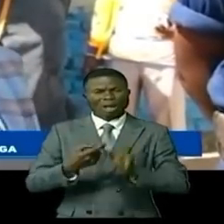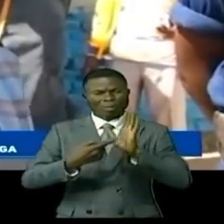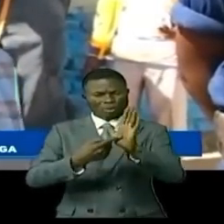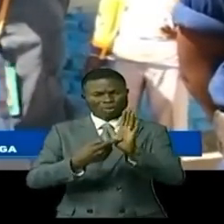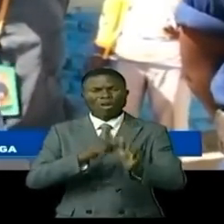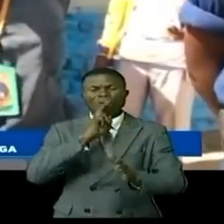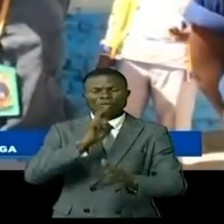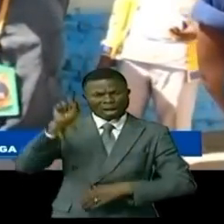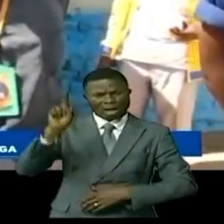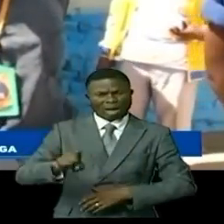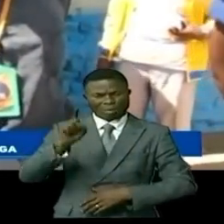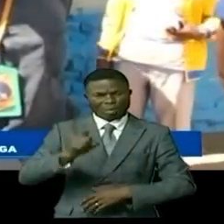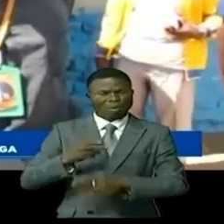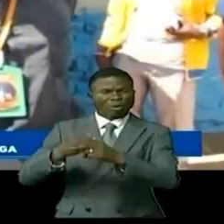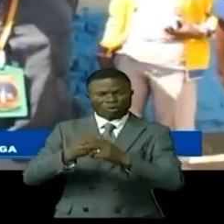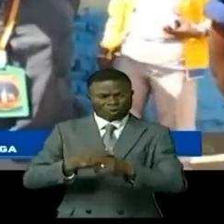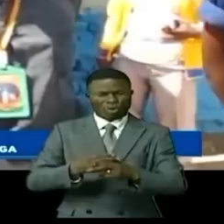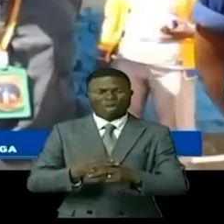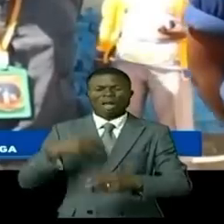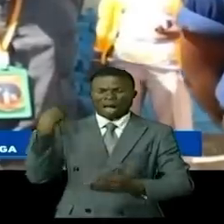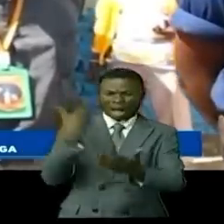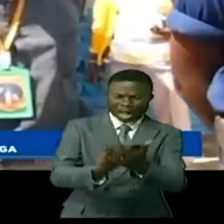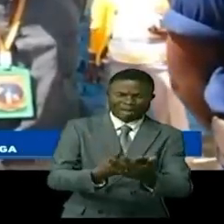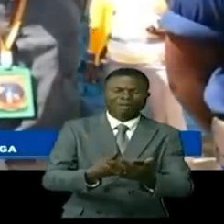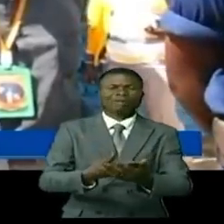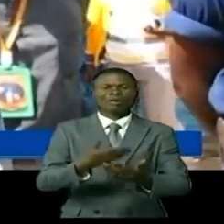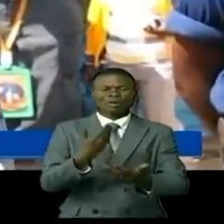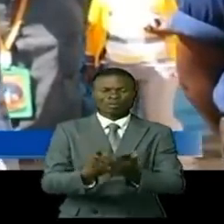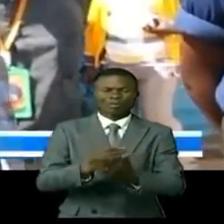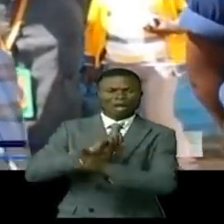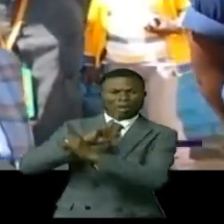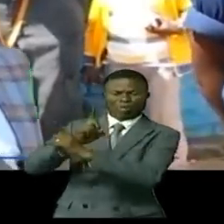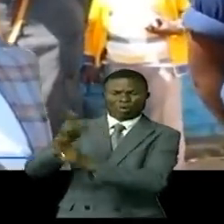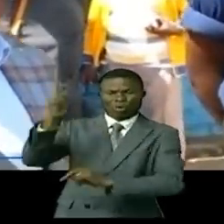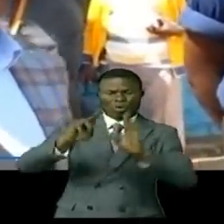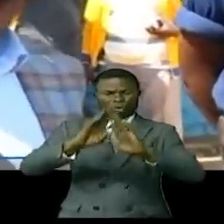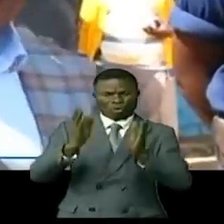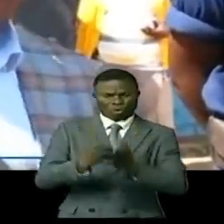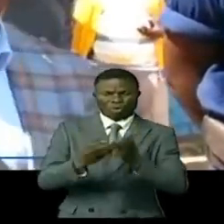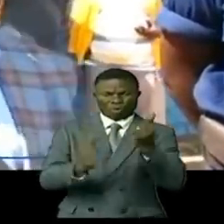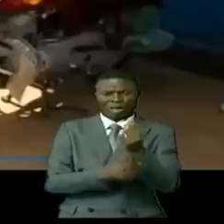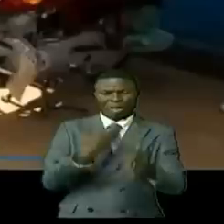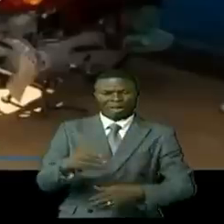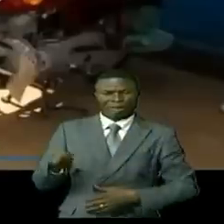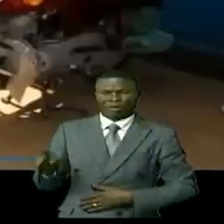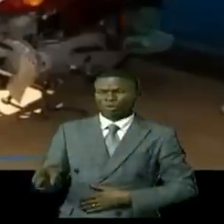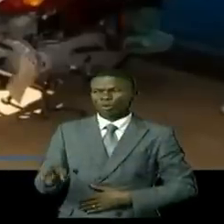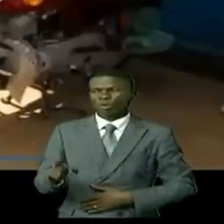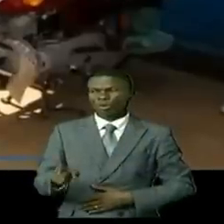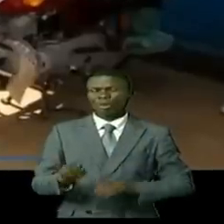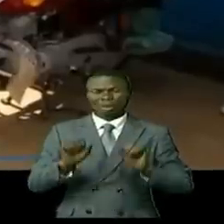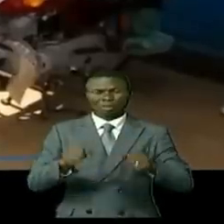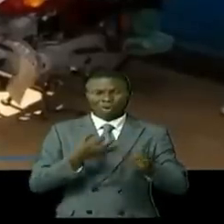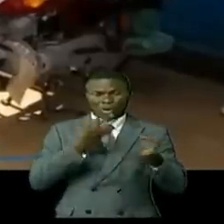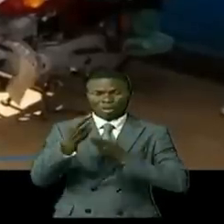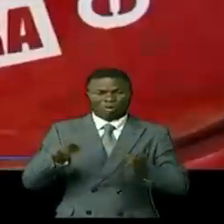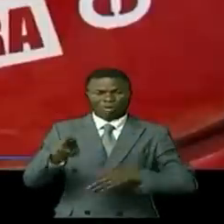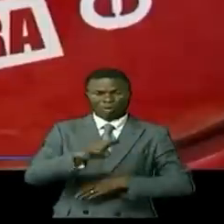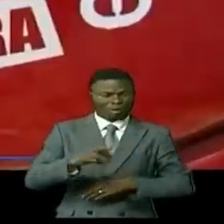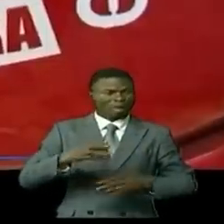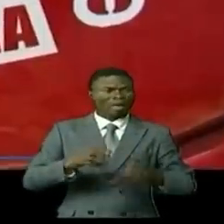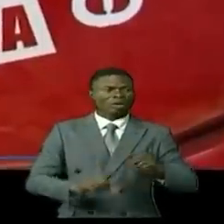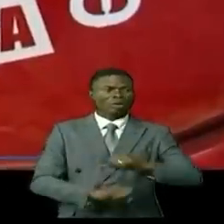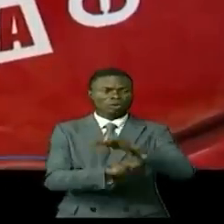les besoins se présentent, elle est là pour protéger les personnes et leurs biens. Il convient de préciser que c'est grâce